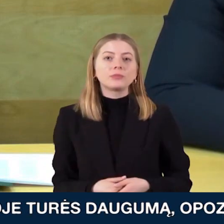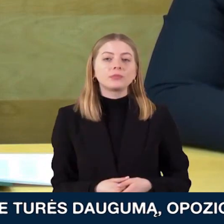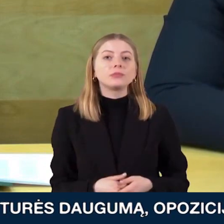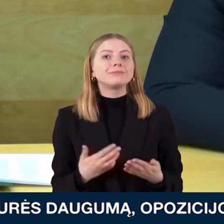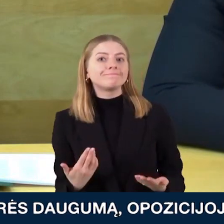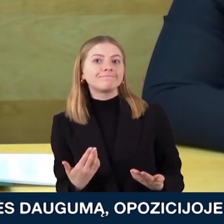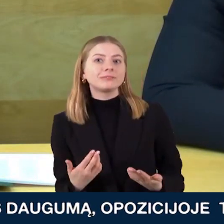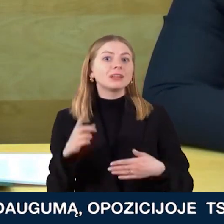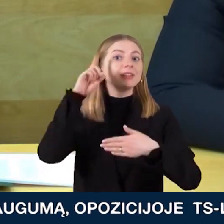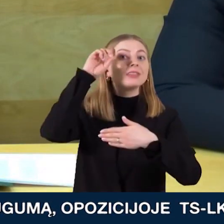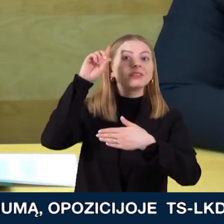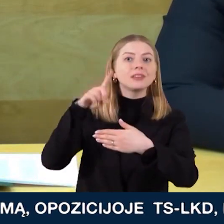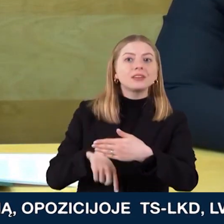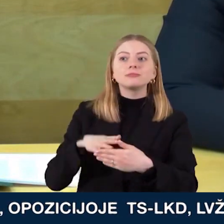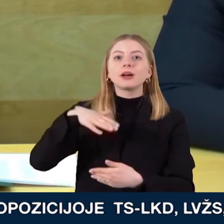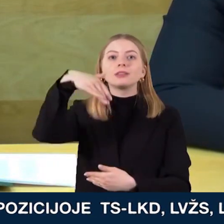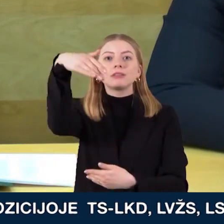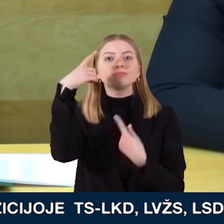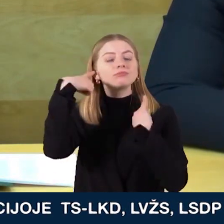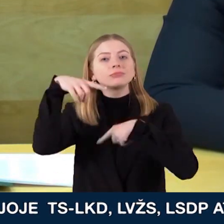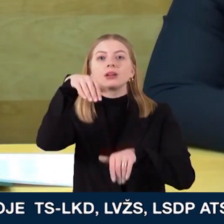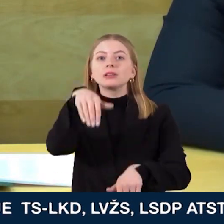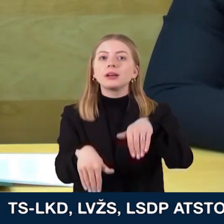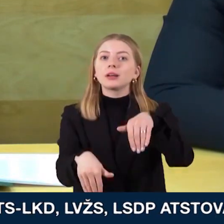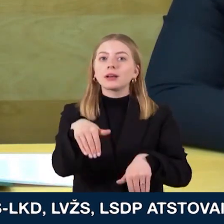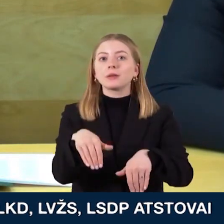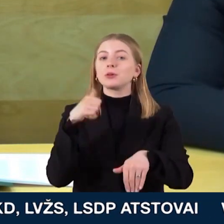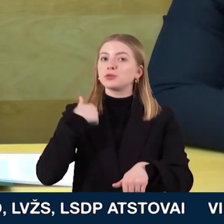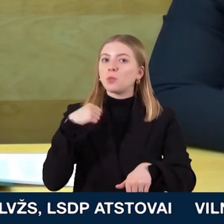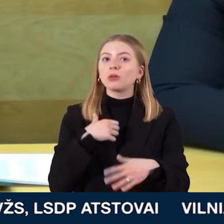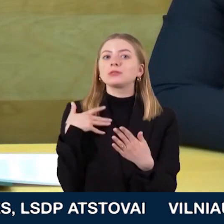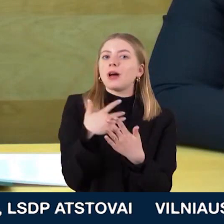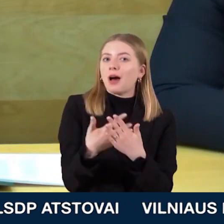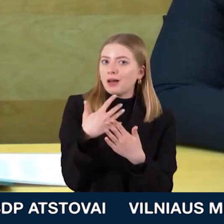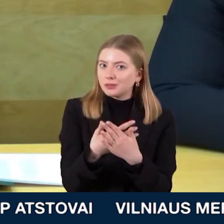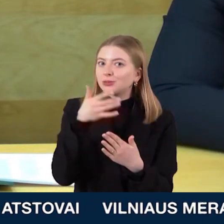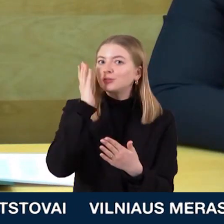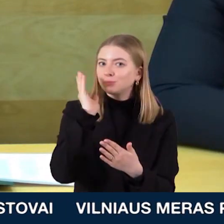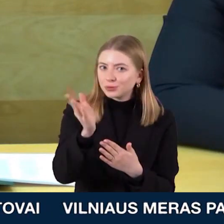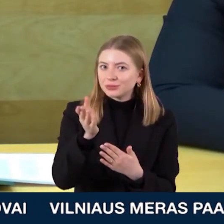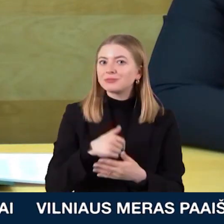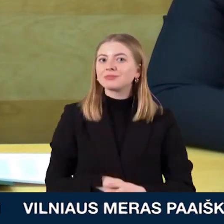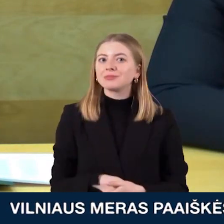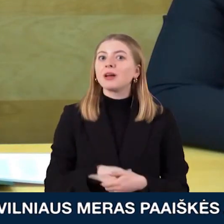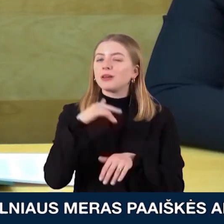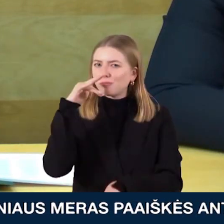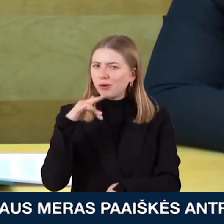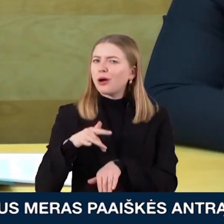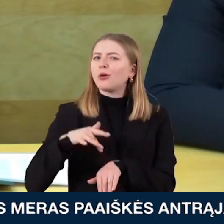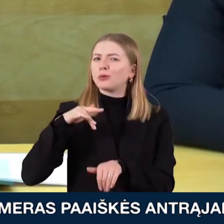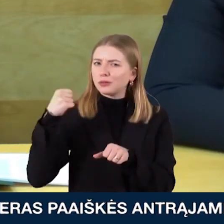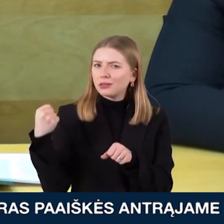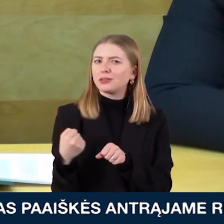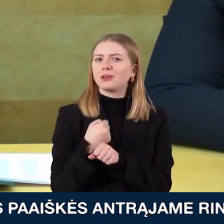artėjančiuose kituose visuose rinkimuose rinkėjai dar labiau suims save ir pajus tą pilietinę